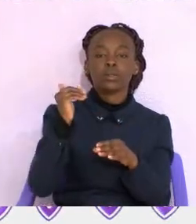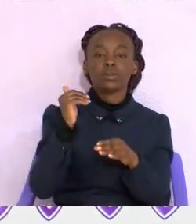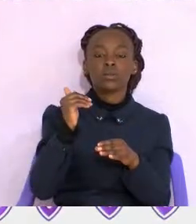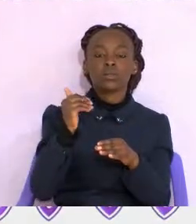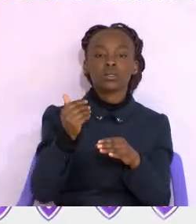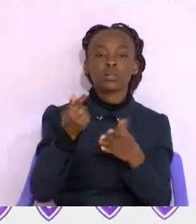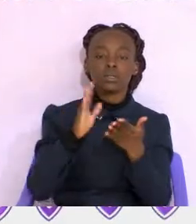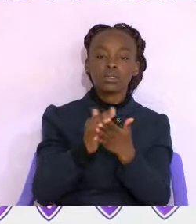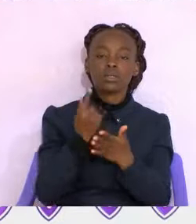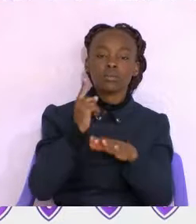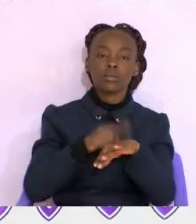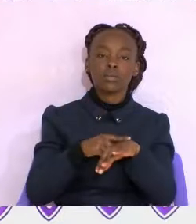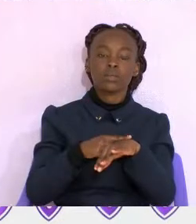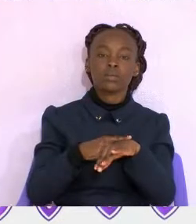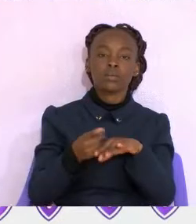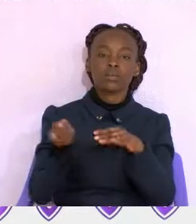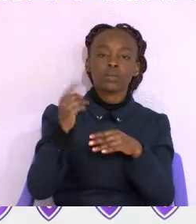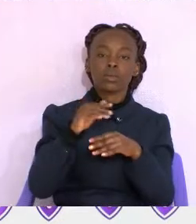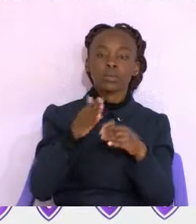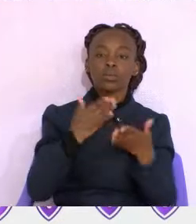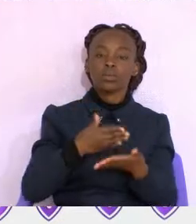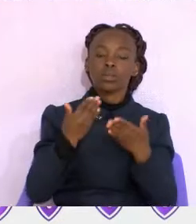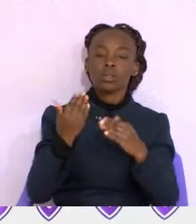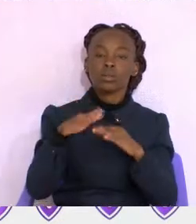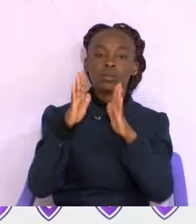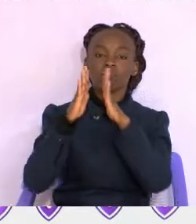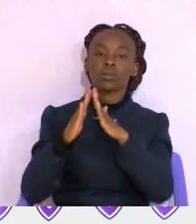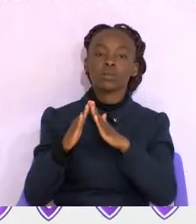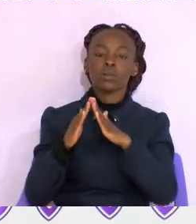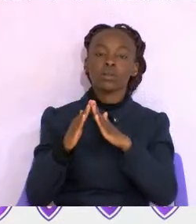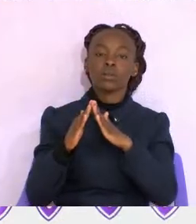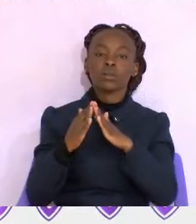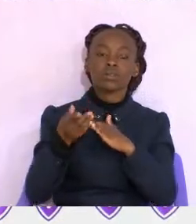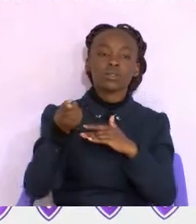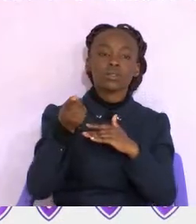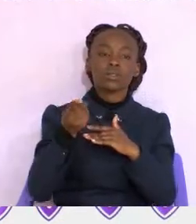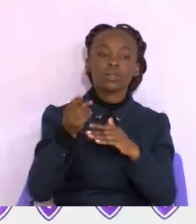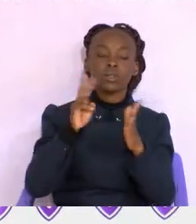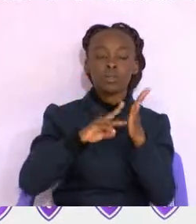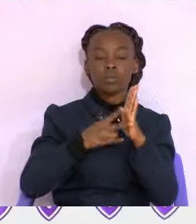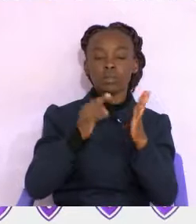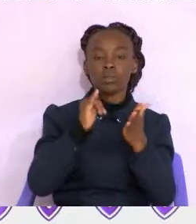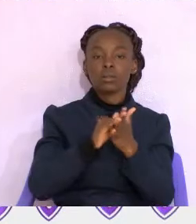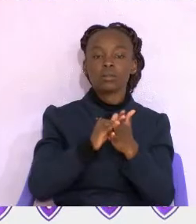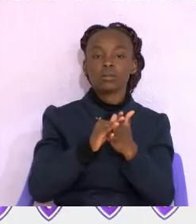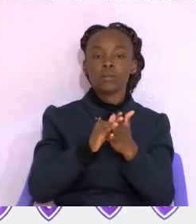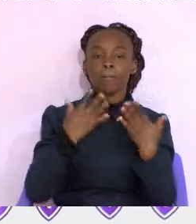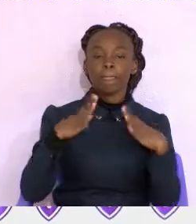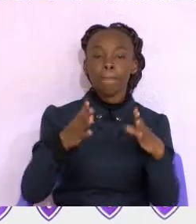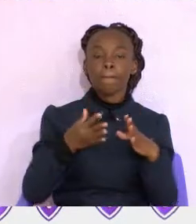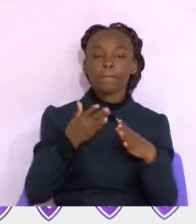wewe mwenyewe unapeana ile nyumba. Ina maana watu walifika wapendwa mahala hawakuona faida zile vitu walikuwa nazo